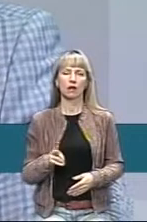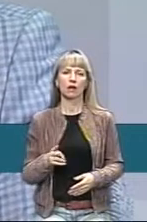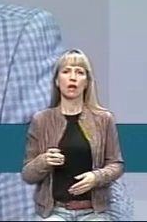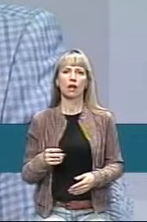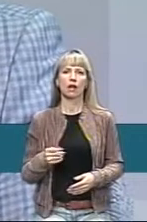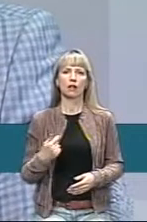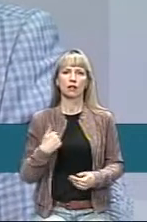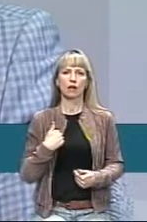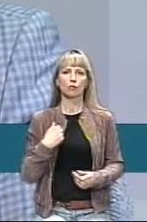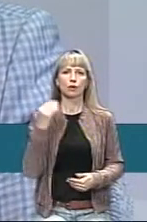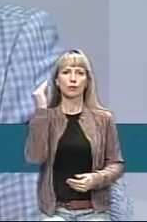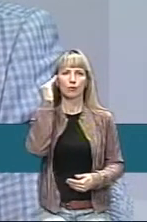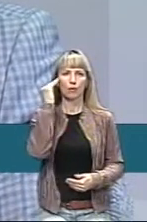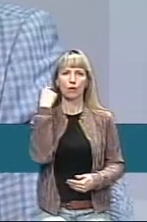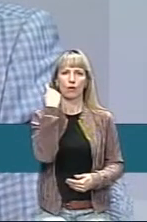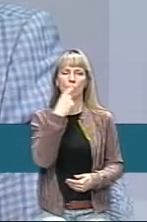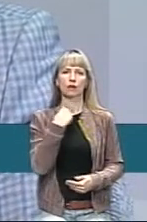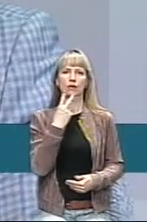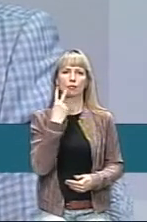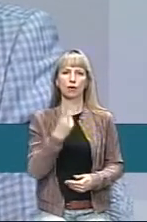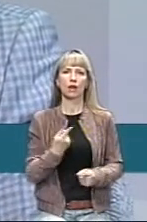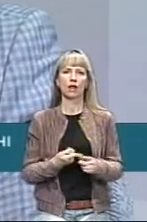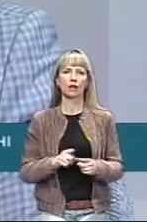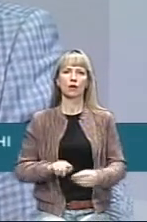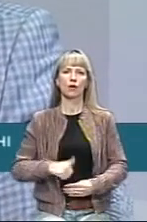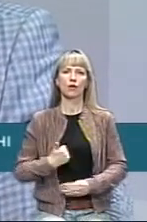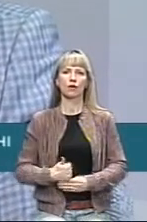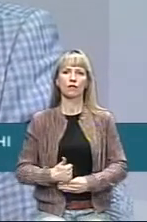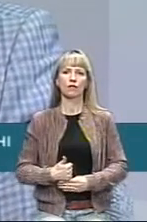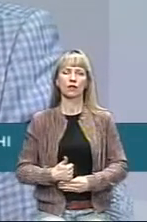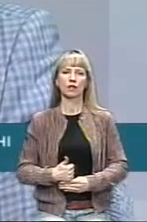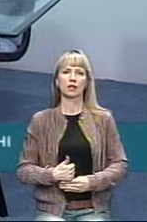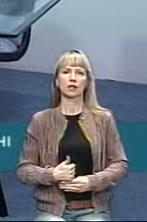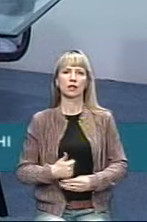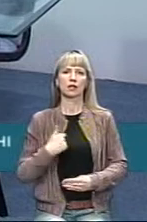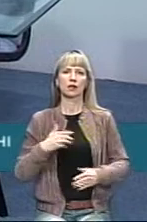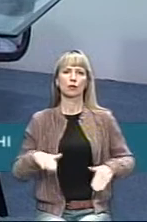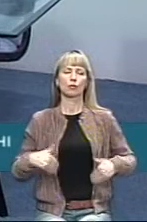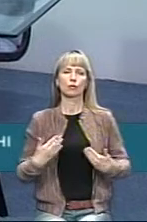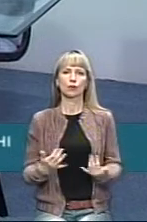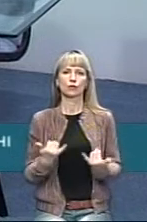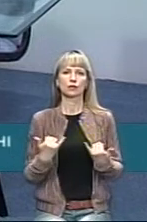Мабуть, ну, на мій погляд, на мій суб'єктивний погляд, це головне. Я пропоную тому зараз